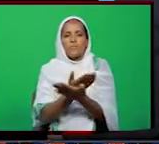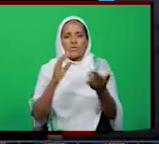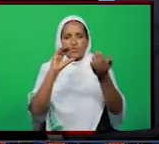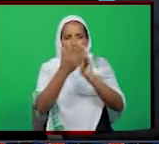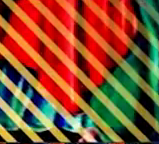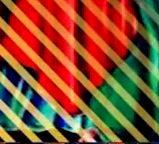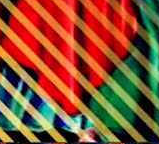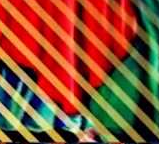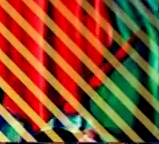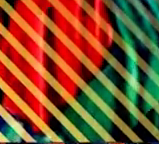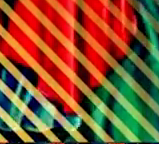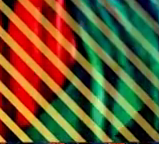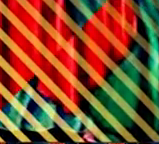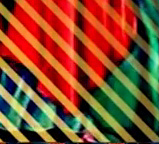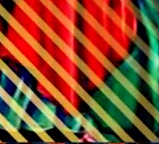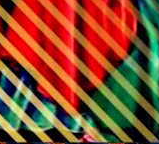ይሆናል ብዬ አምናለሁ።